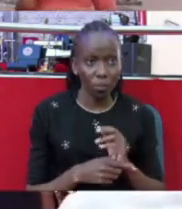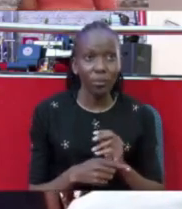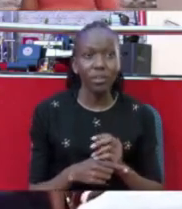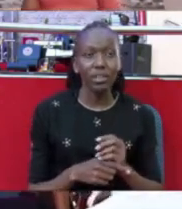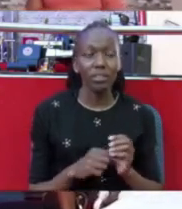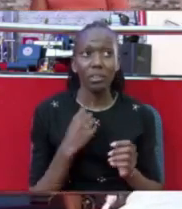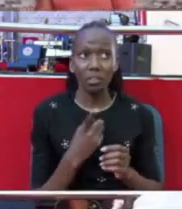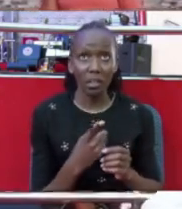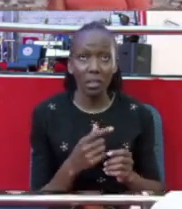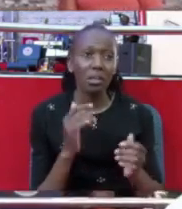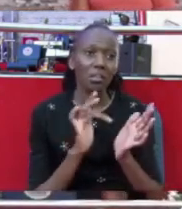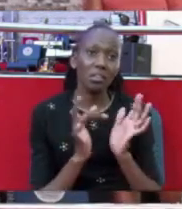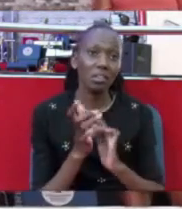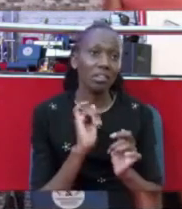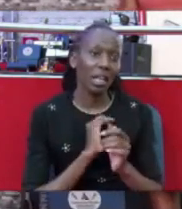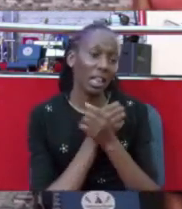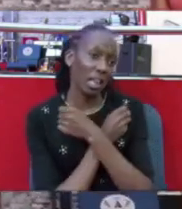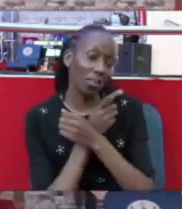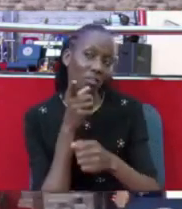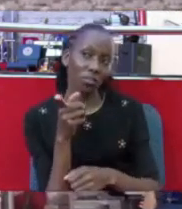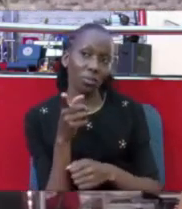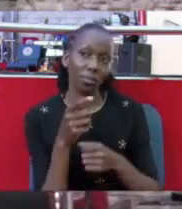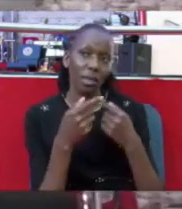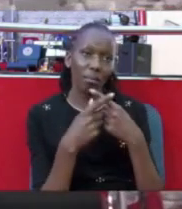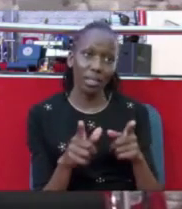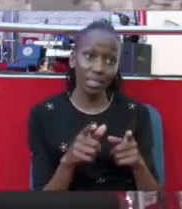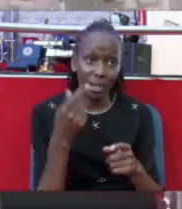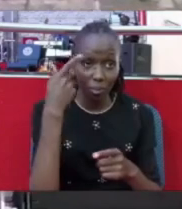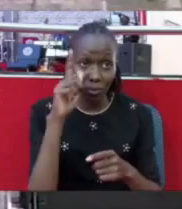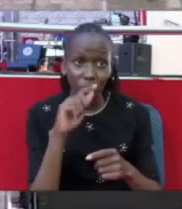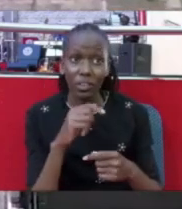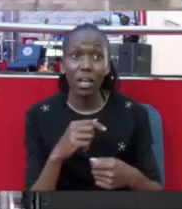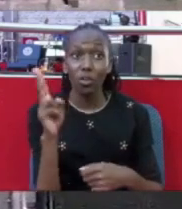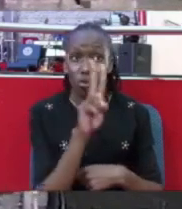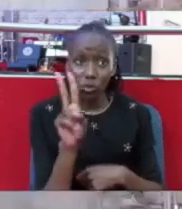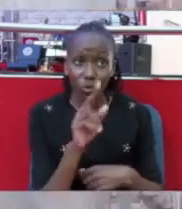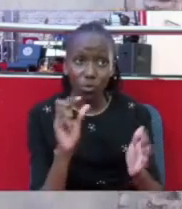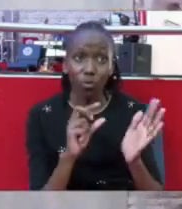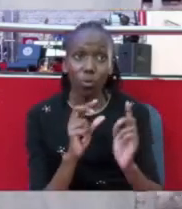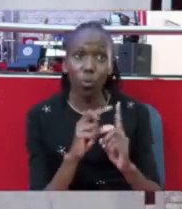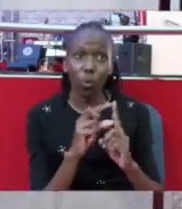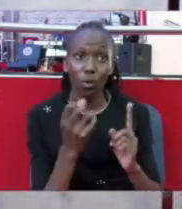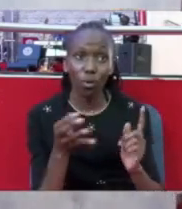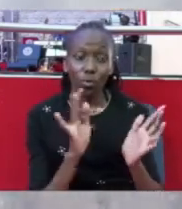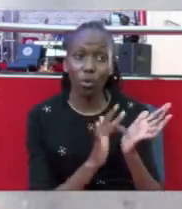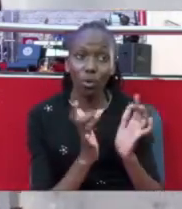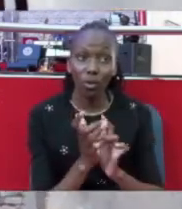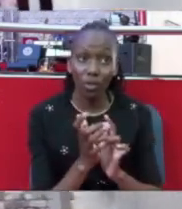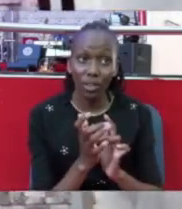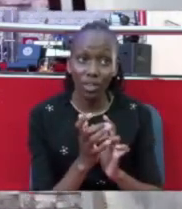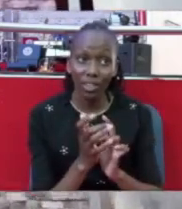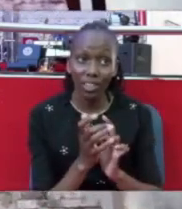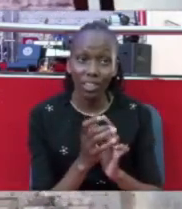you. Wanasema Yesu nakupenda. But because they have not applied the word of God, lakini they love God, but they are poor. Lakini kwa